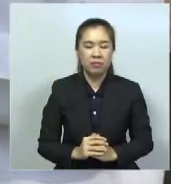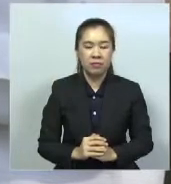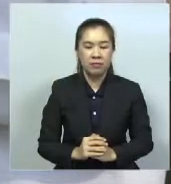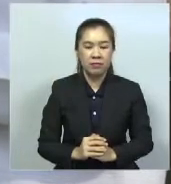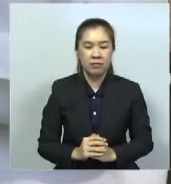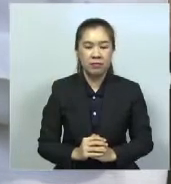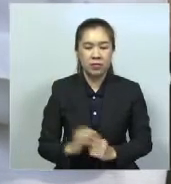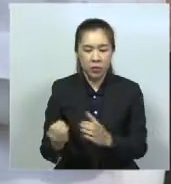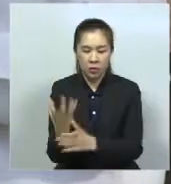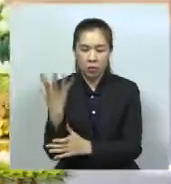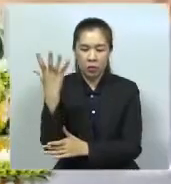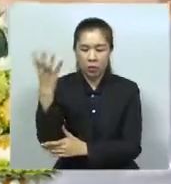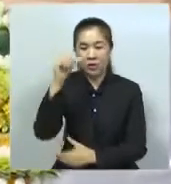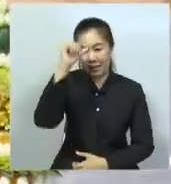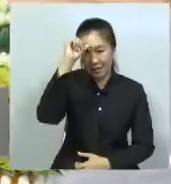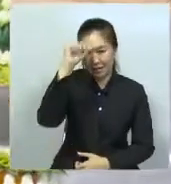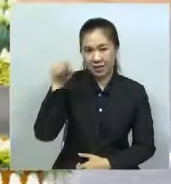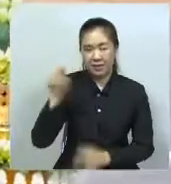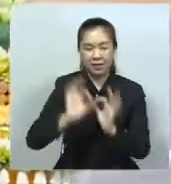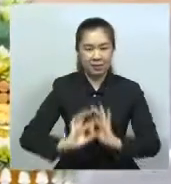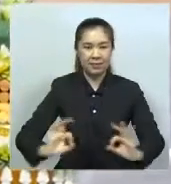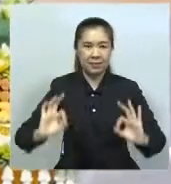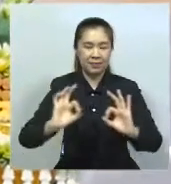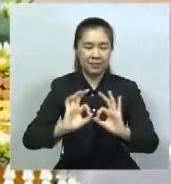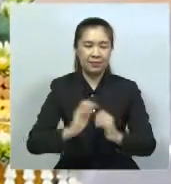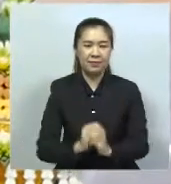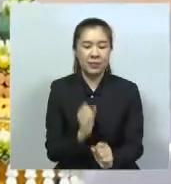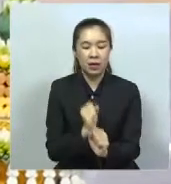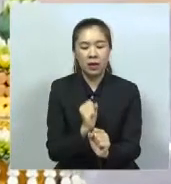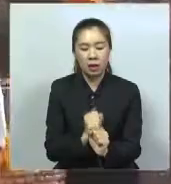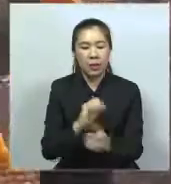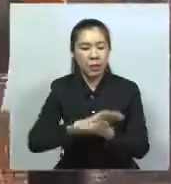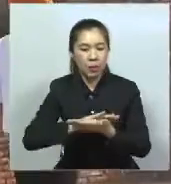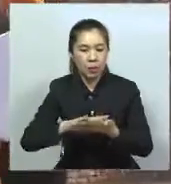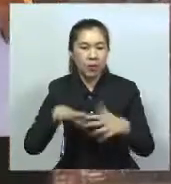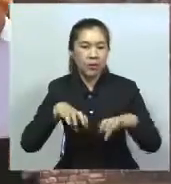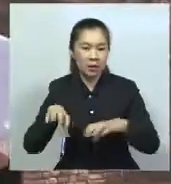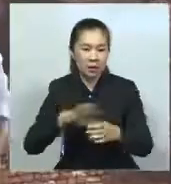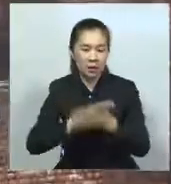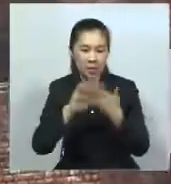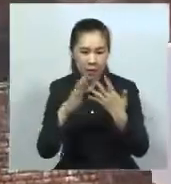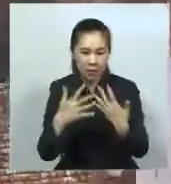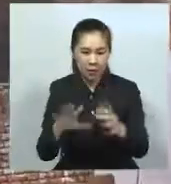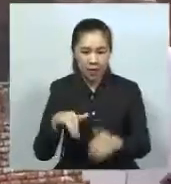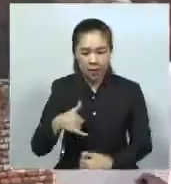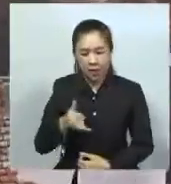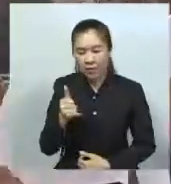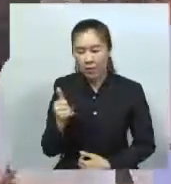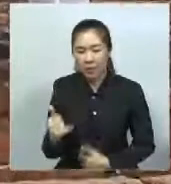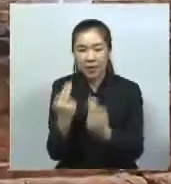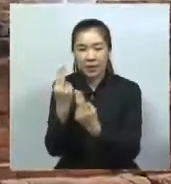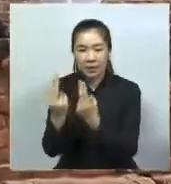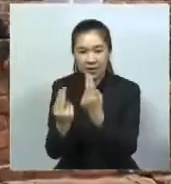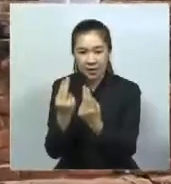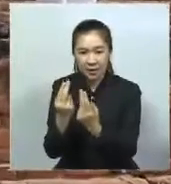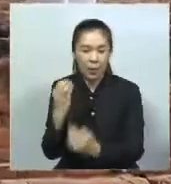พธิ์ที่พุทธคยาอยู่ด้วยหลังเสร็จพิธีลาสิกขาแล้วชาวคณะได้เดินทางไปเยี่ยมชม